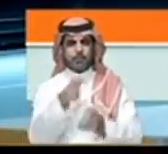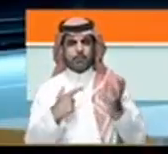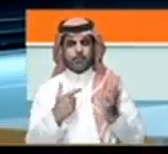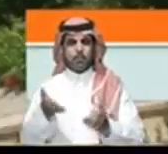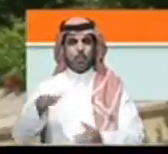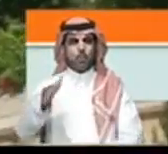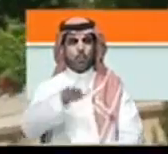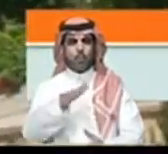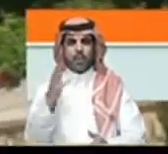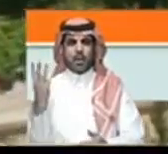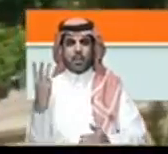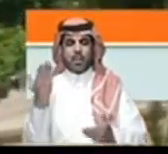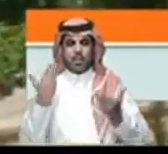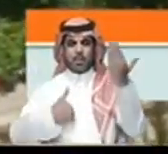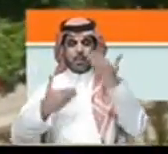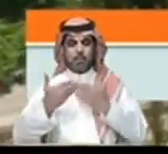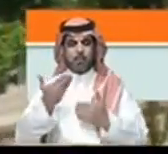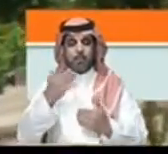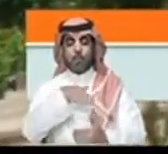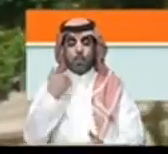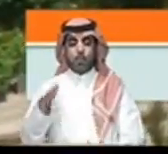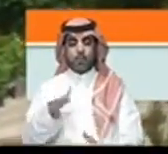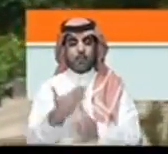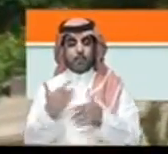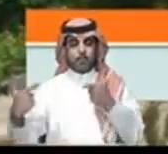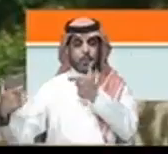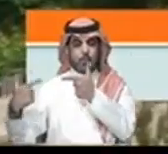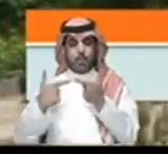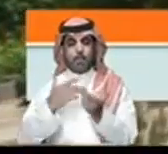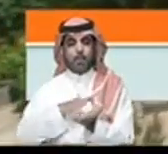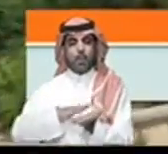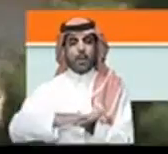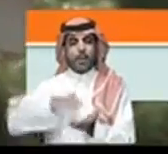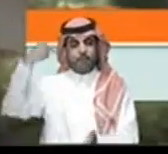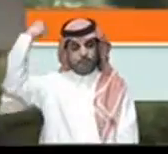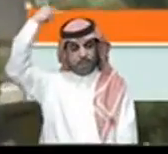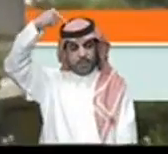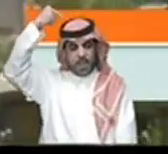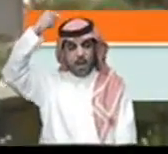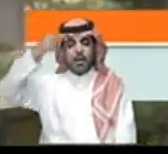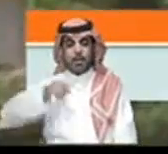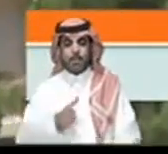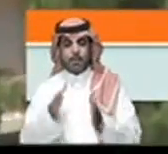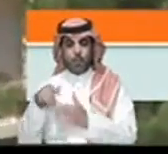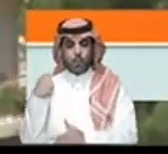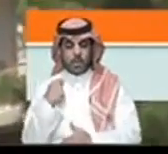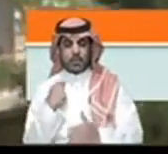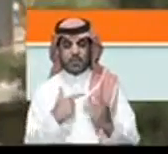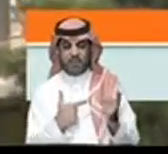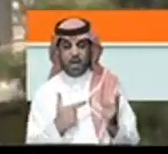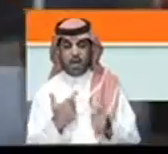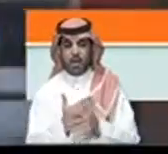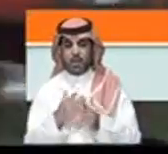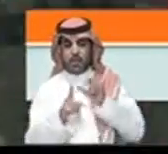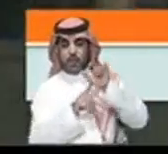في عمليات امنيه عند ضد المسلحين في افغانستان واضافت وزاره الدفاع عن الطيران الافغانيه